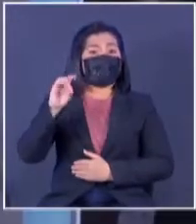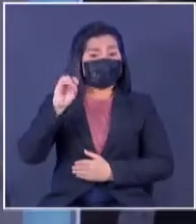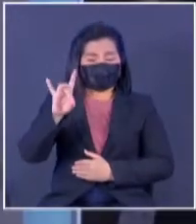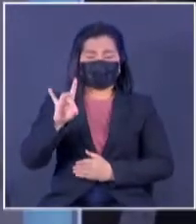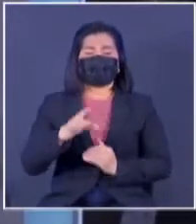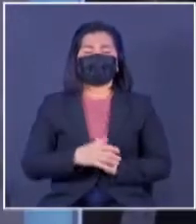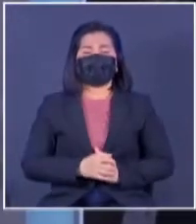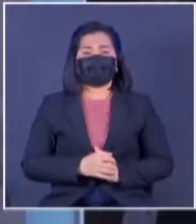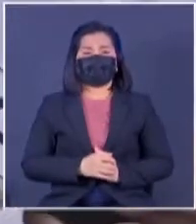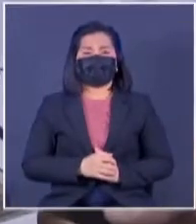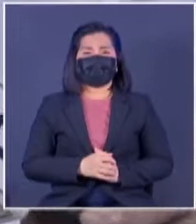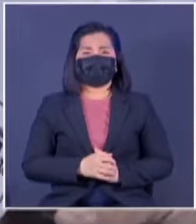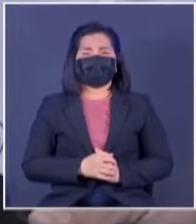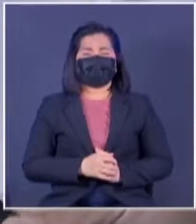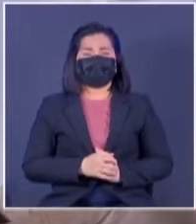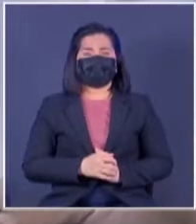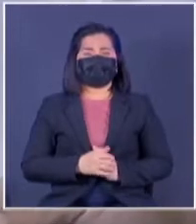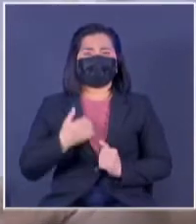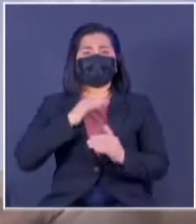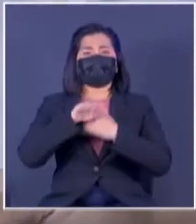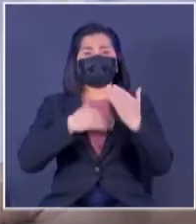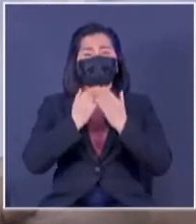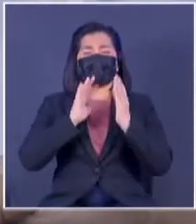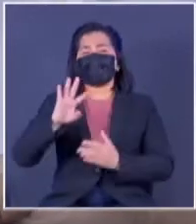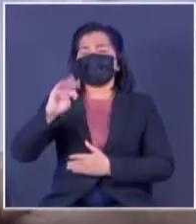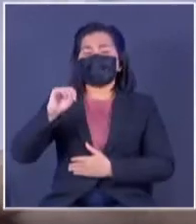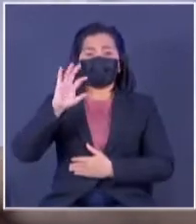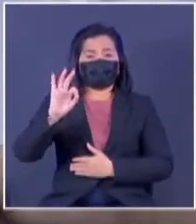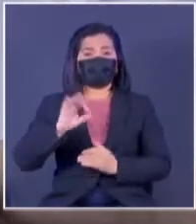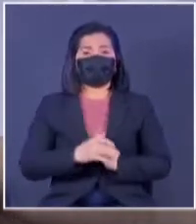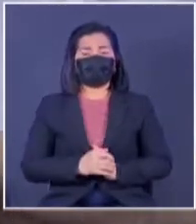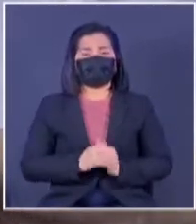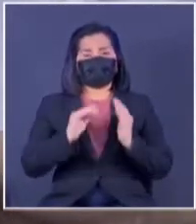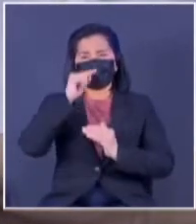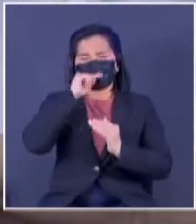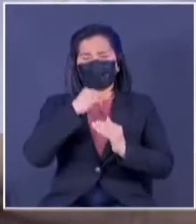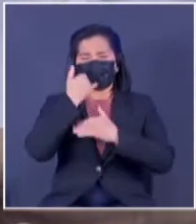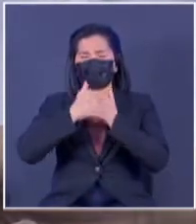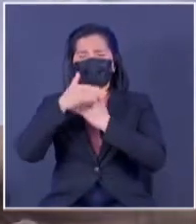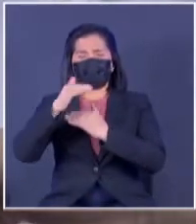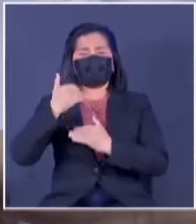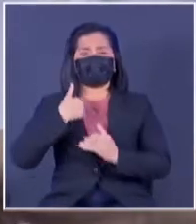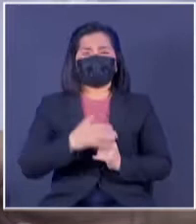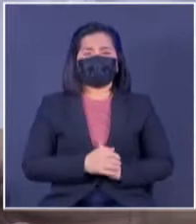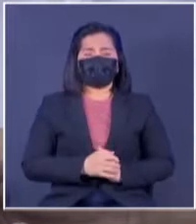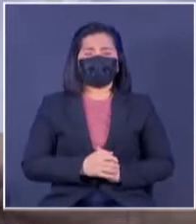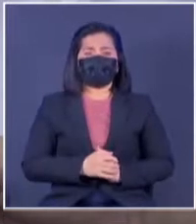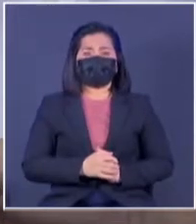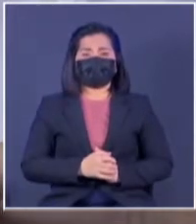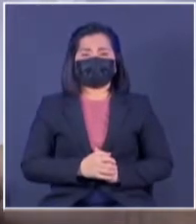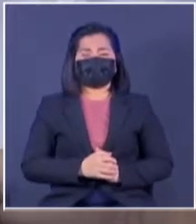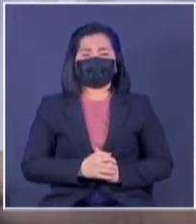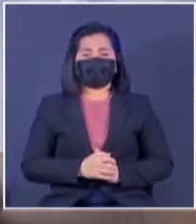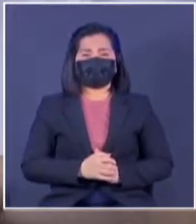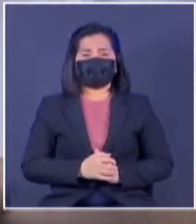39,588 บาทครับ มีทั้งหมด49คนนะครับมีทั้งคนไทยและคนต่างชาตินะครับต่างด้าวด้วยนะครับ